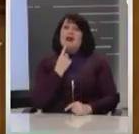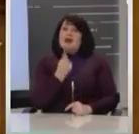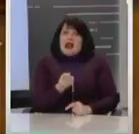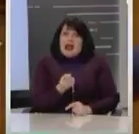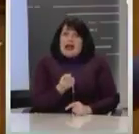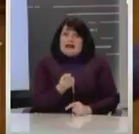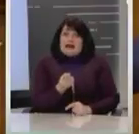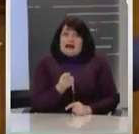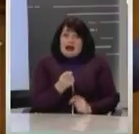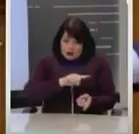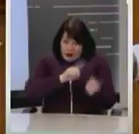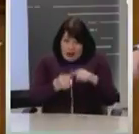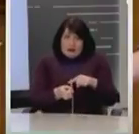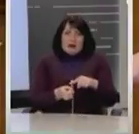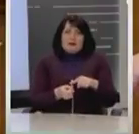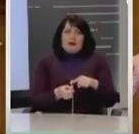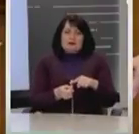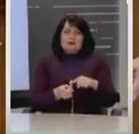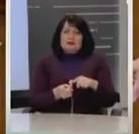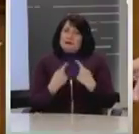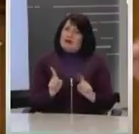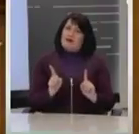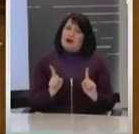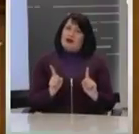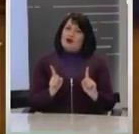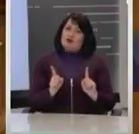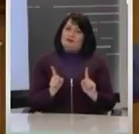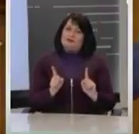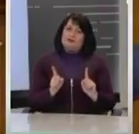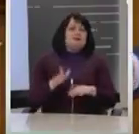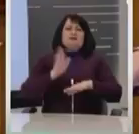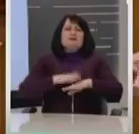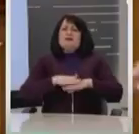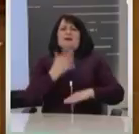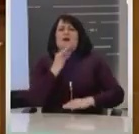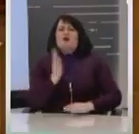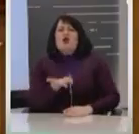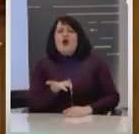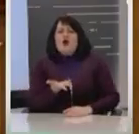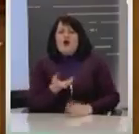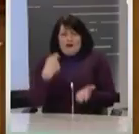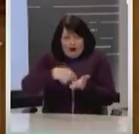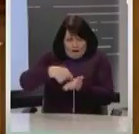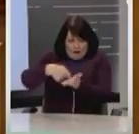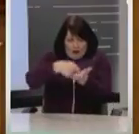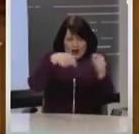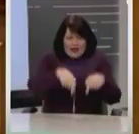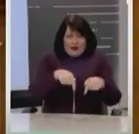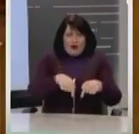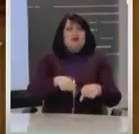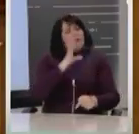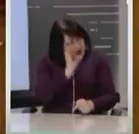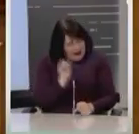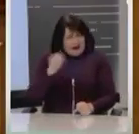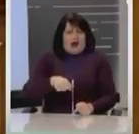αυτή είναι η άλλη όψη του νομίσματος. Ότι αιτία της μεγάλης φορολόγησης, της πράγματι